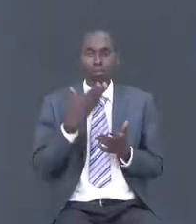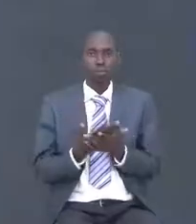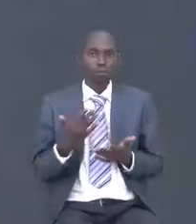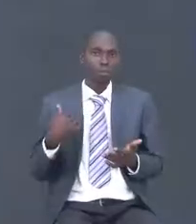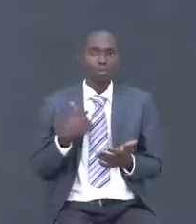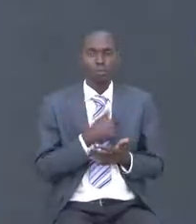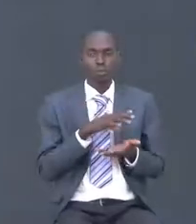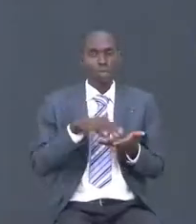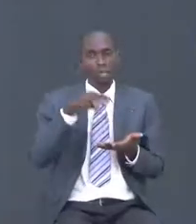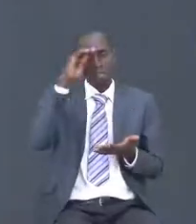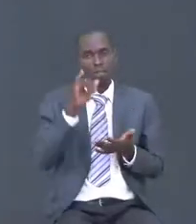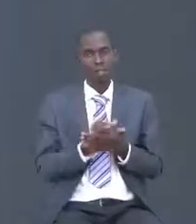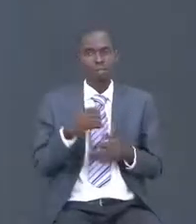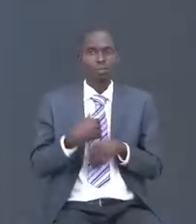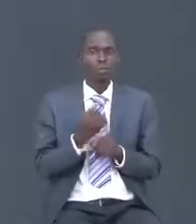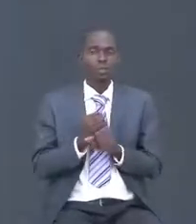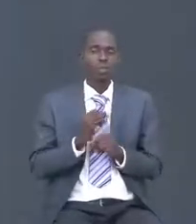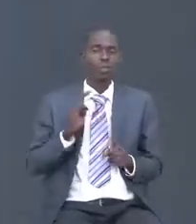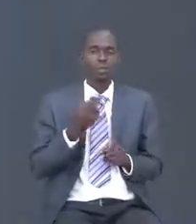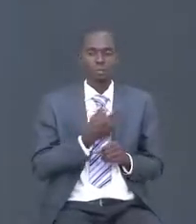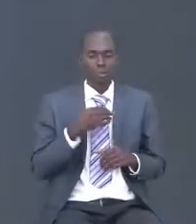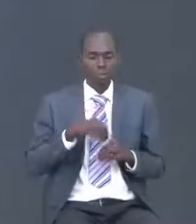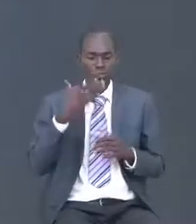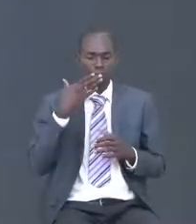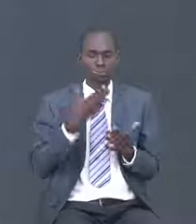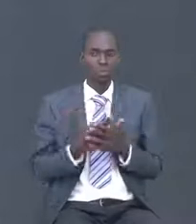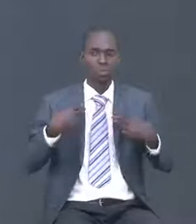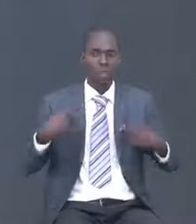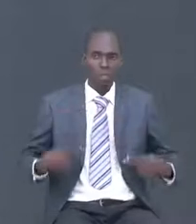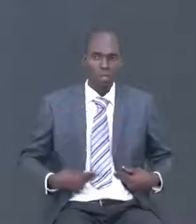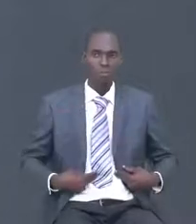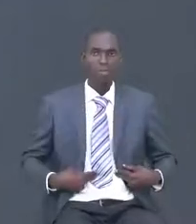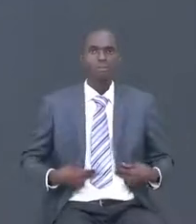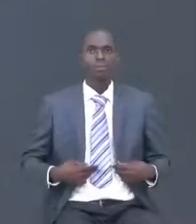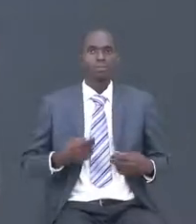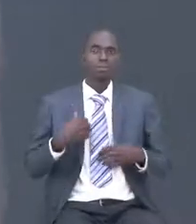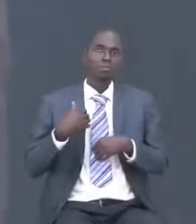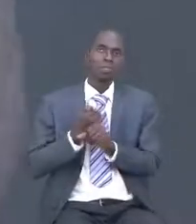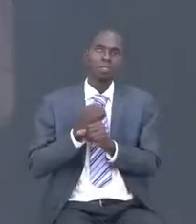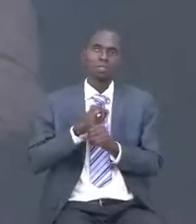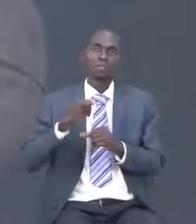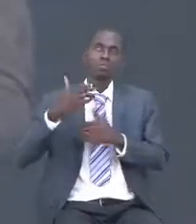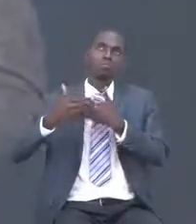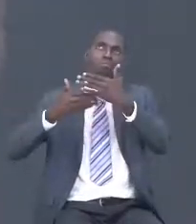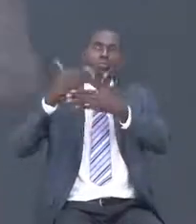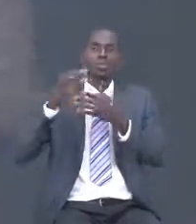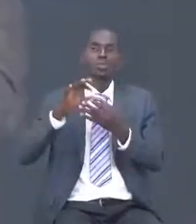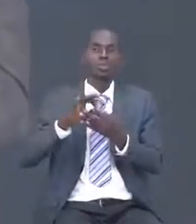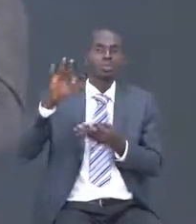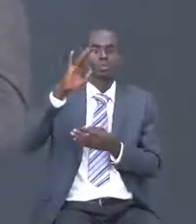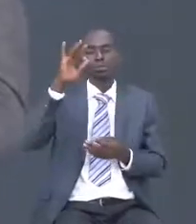la vie. Les bonnes choses que nous apprenons qui nous gardent en bonne